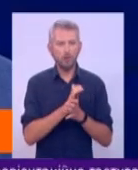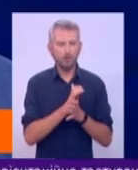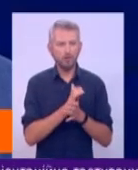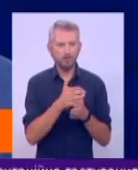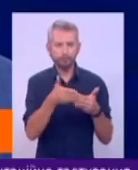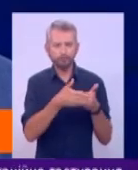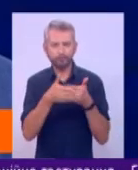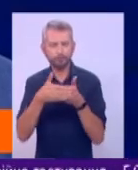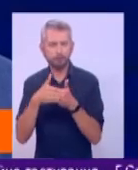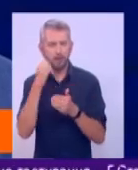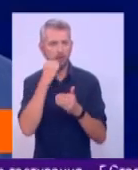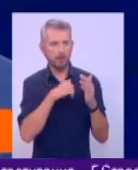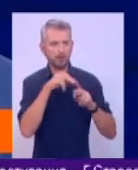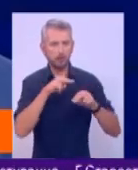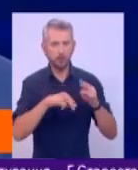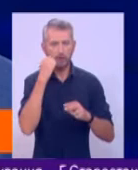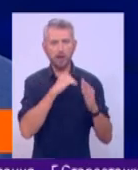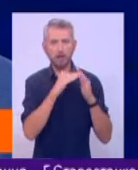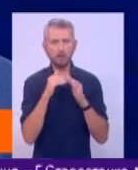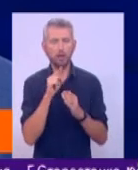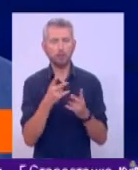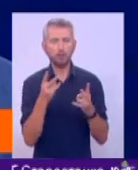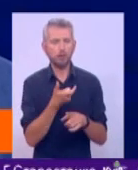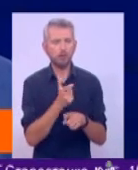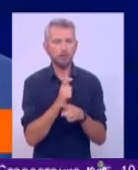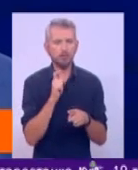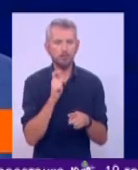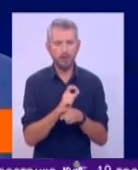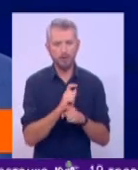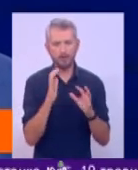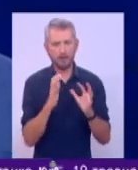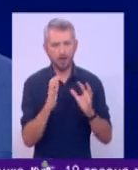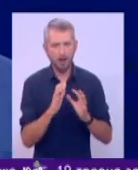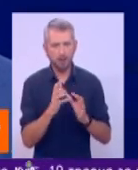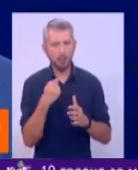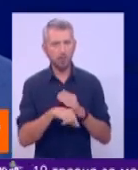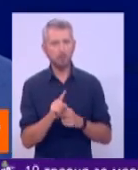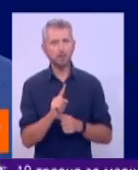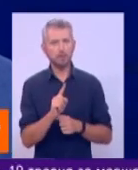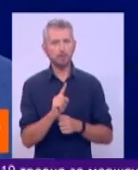и старые дома, их надо максимально сохранять, вот, потому что